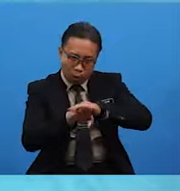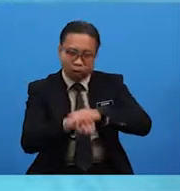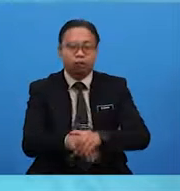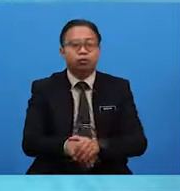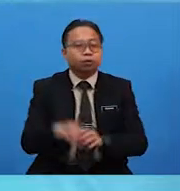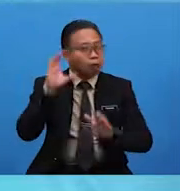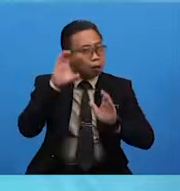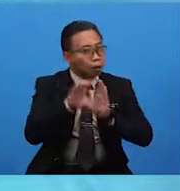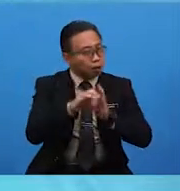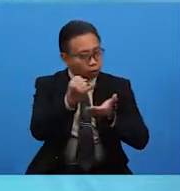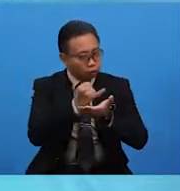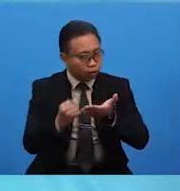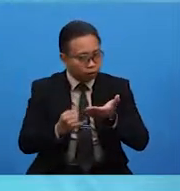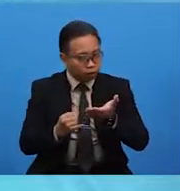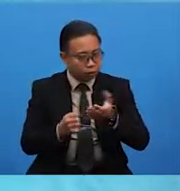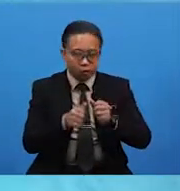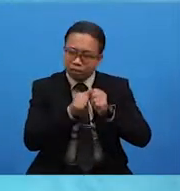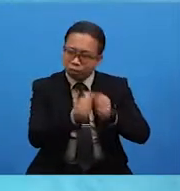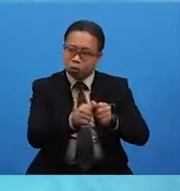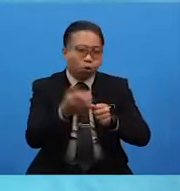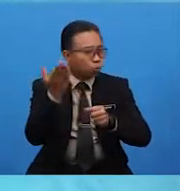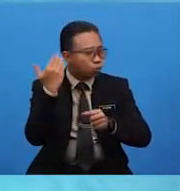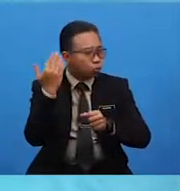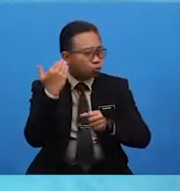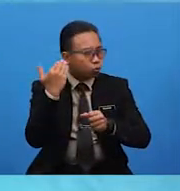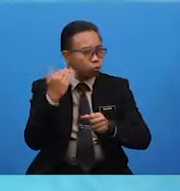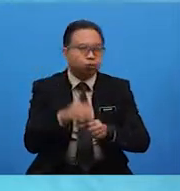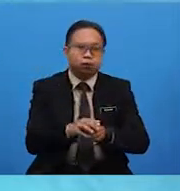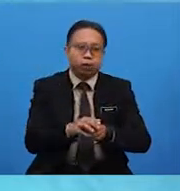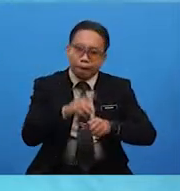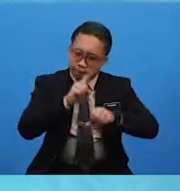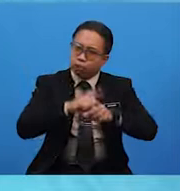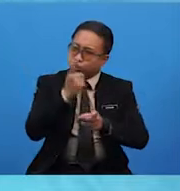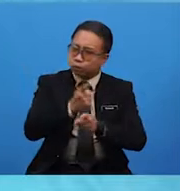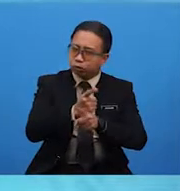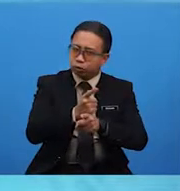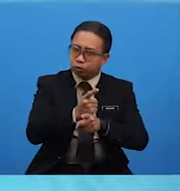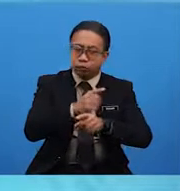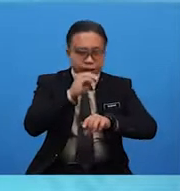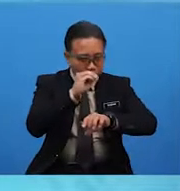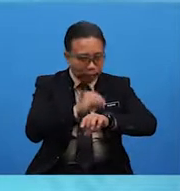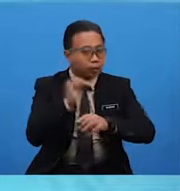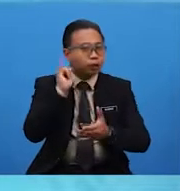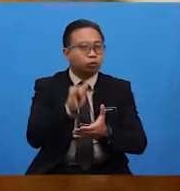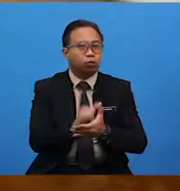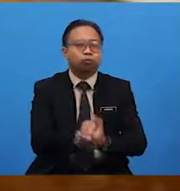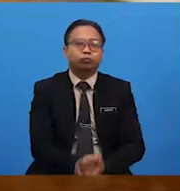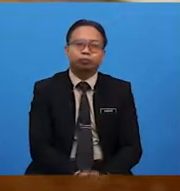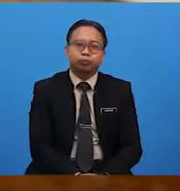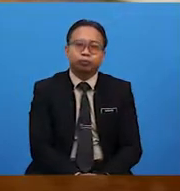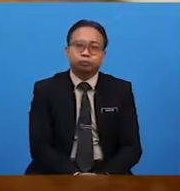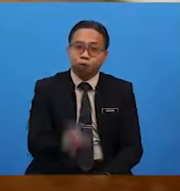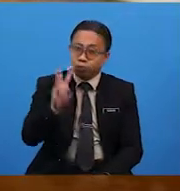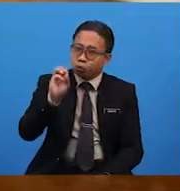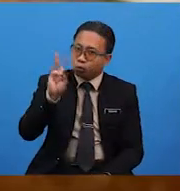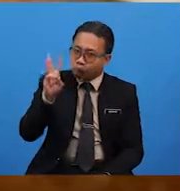gambaran ini dilukis berikut dan mengikut gambaran sebenar situasi pada zaman itu wah